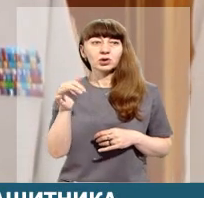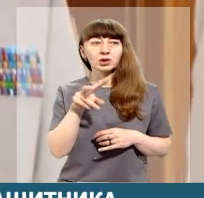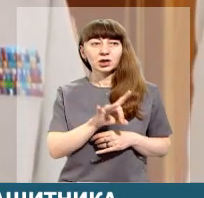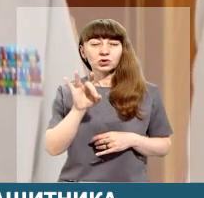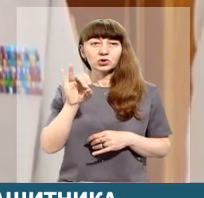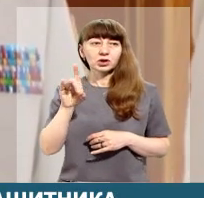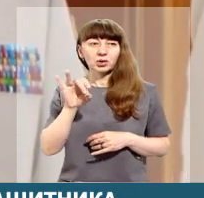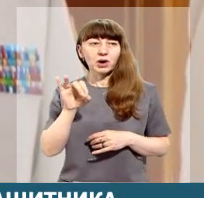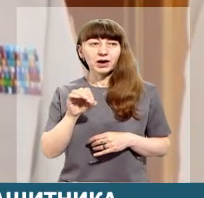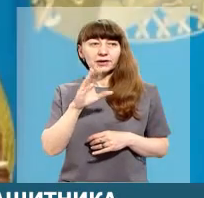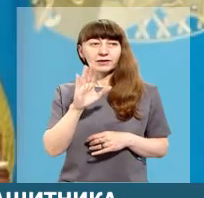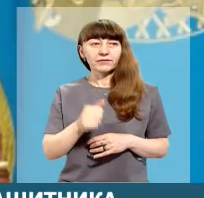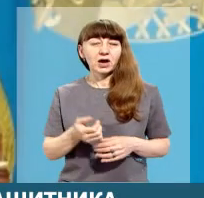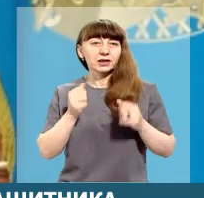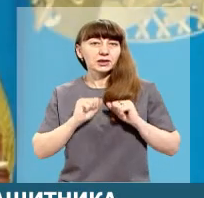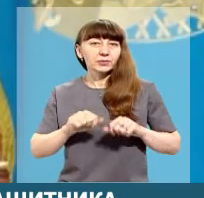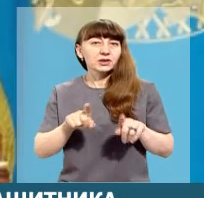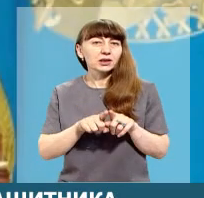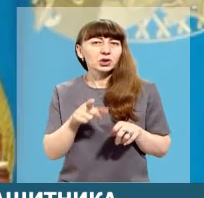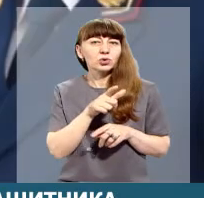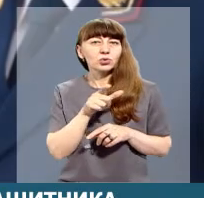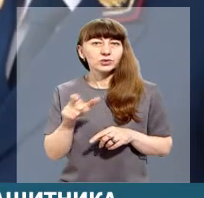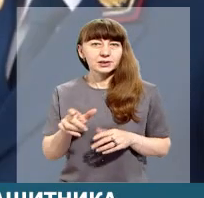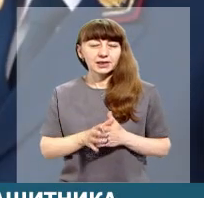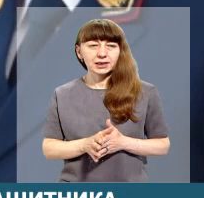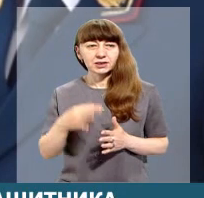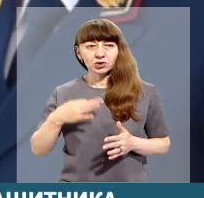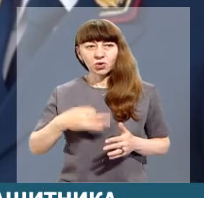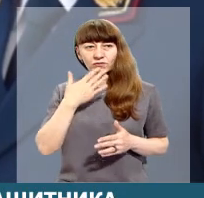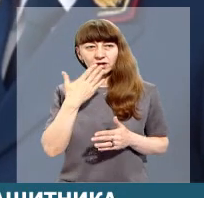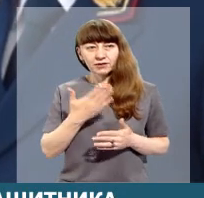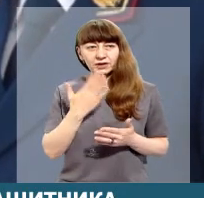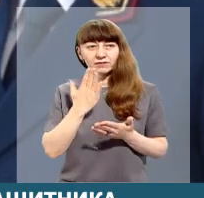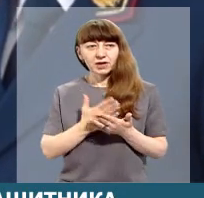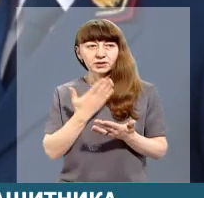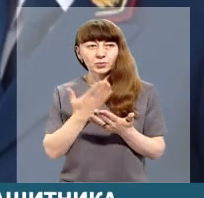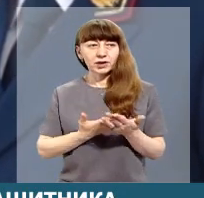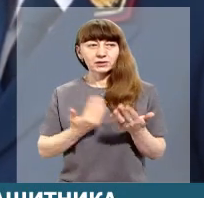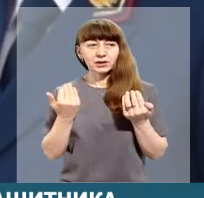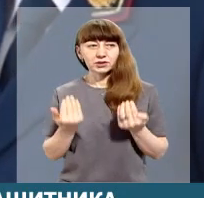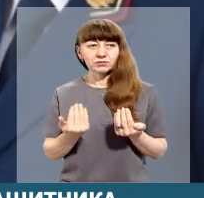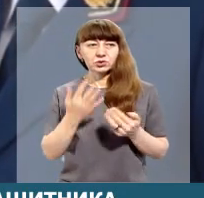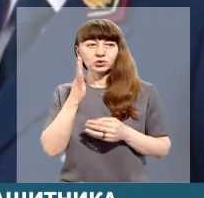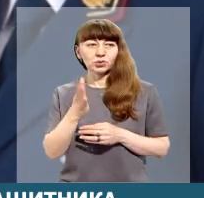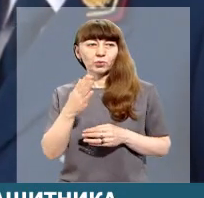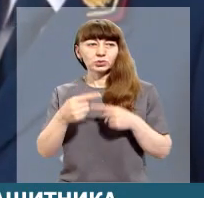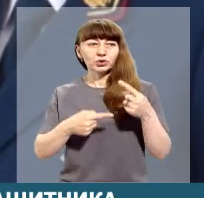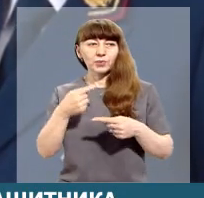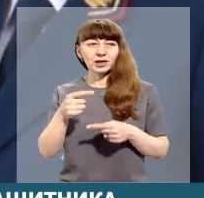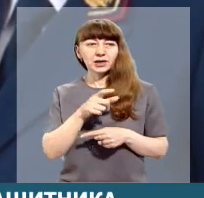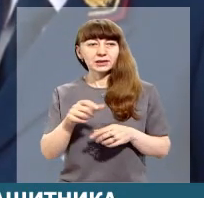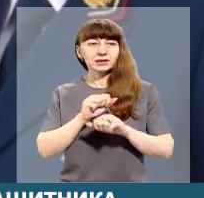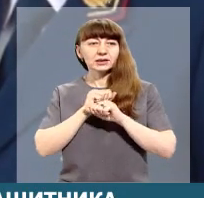Рахымжана Кошкарбаева. Храбрость и мужество таких достойнейших сынов народа является примером для нынешнего и будущих поколений